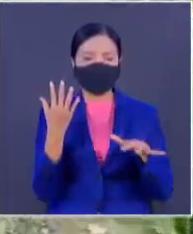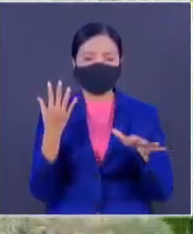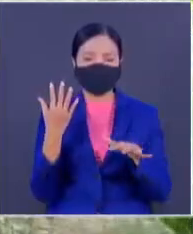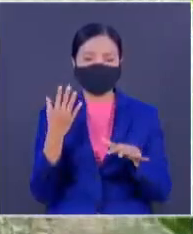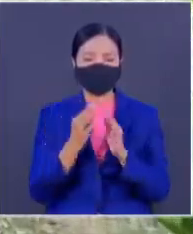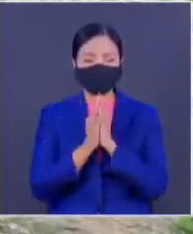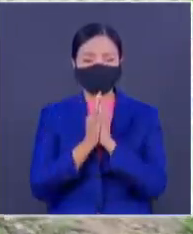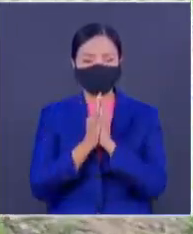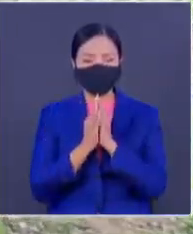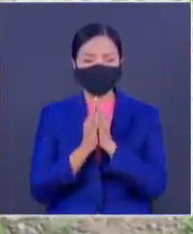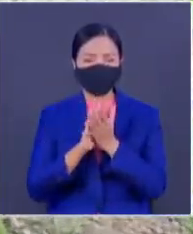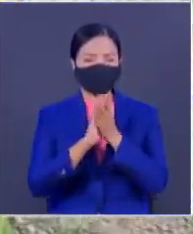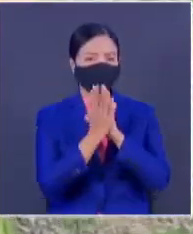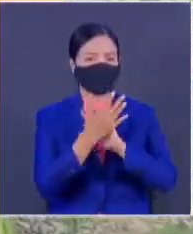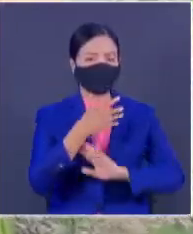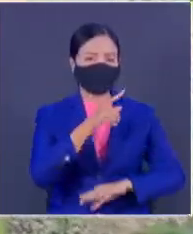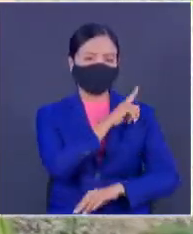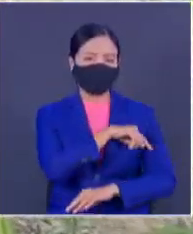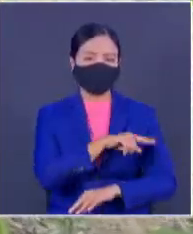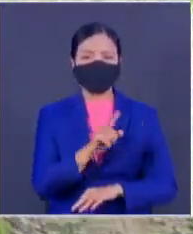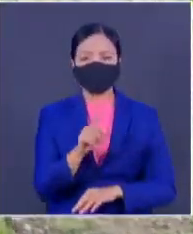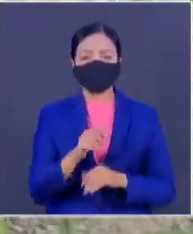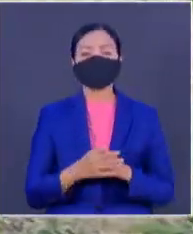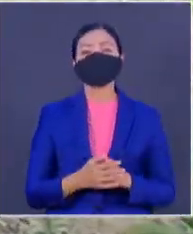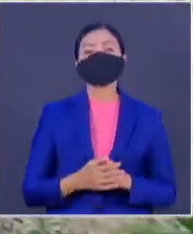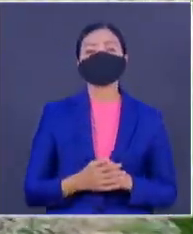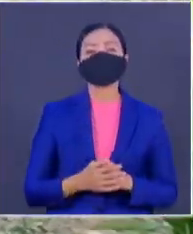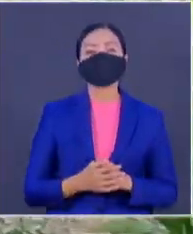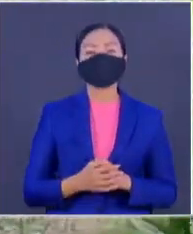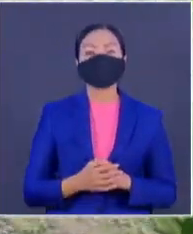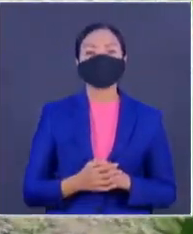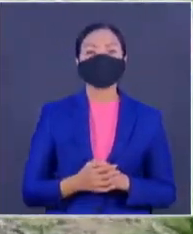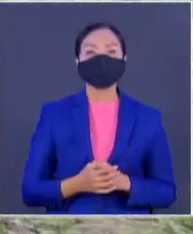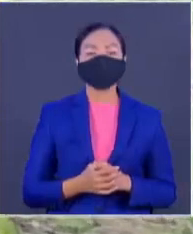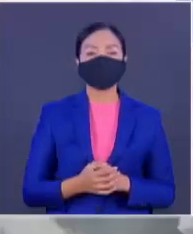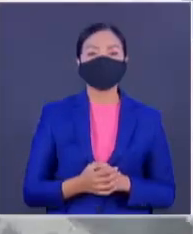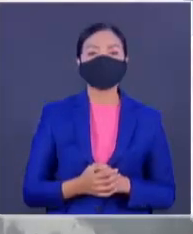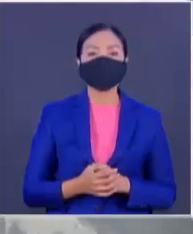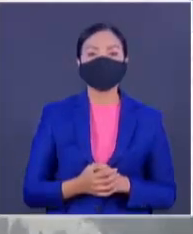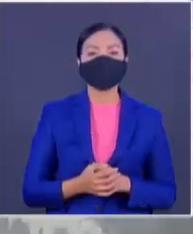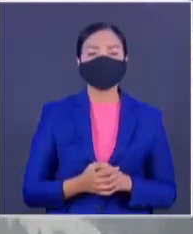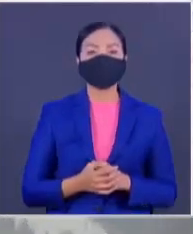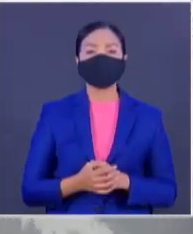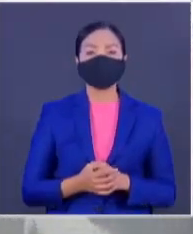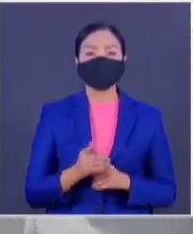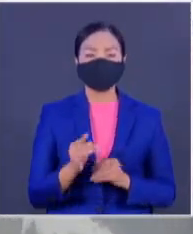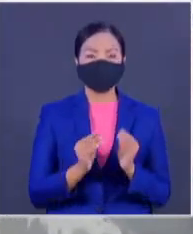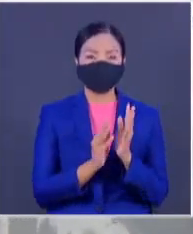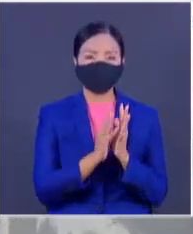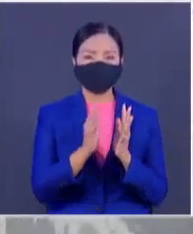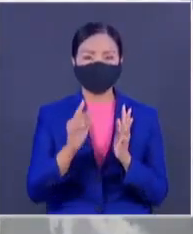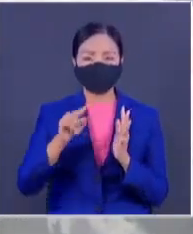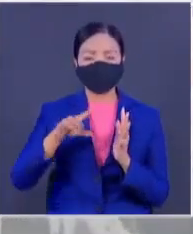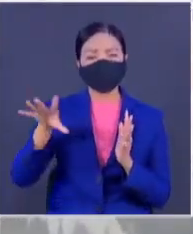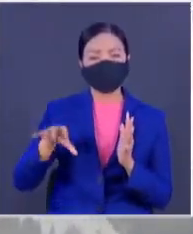ริเวณใบครับแล้วจากนั้นพอฤาษีไปปลุกเสกปุ๊บทำให้ไพรเหล่านั้นเอามา